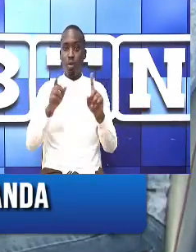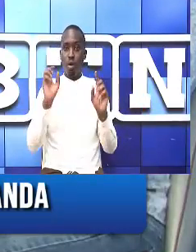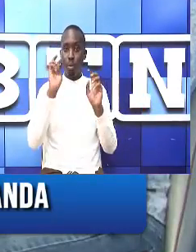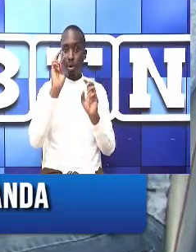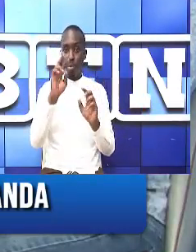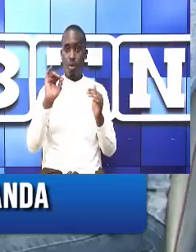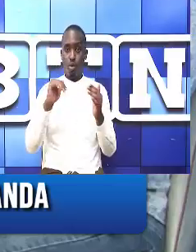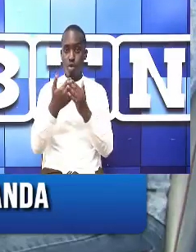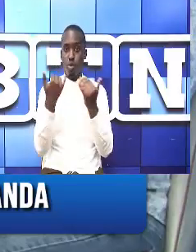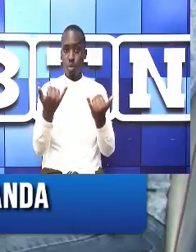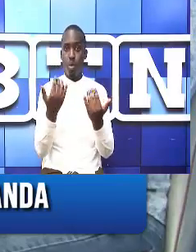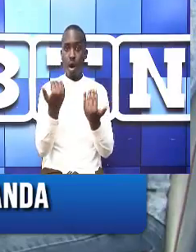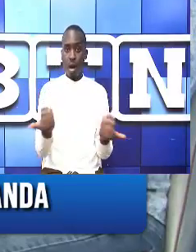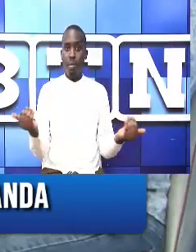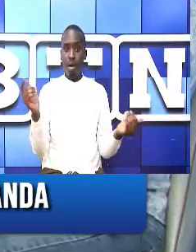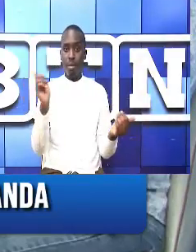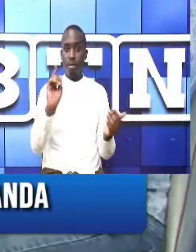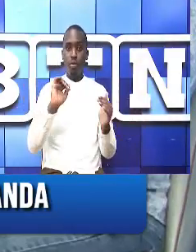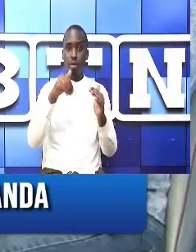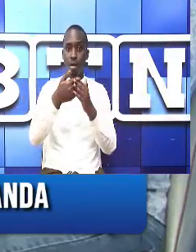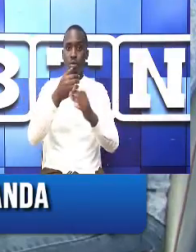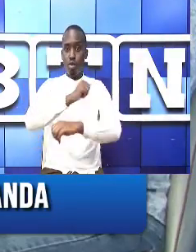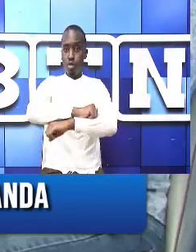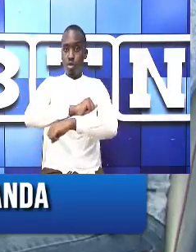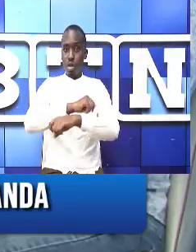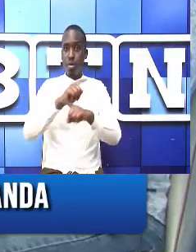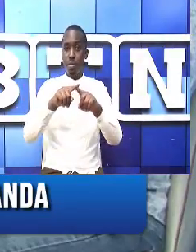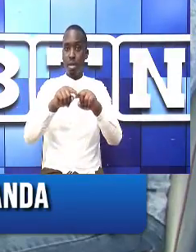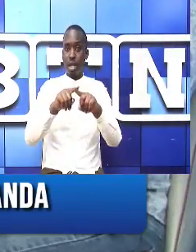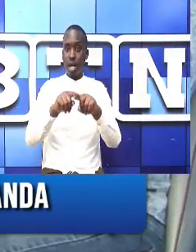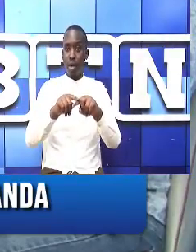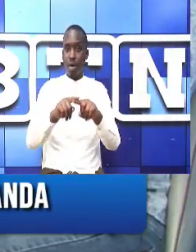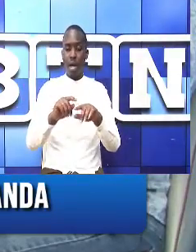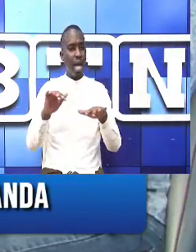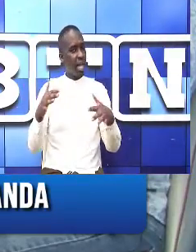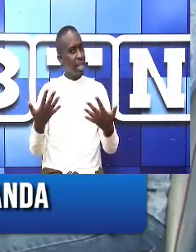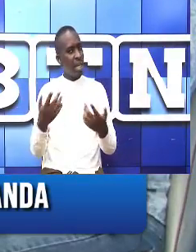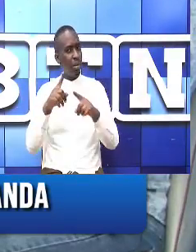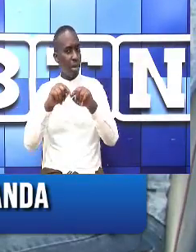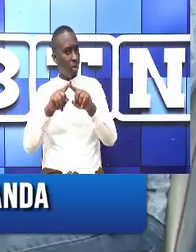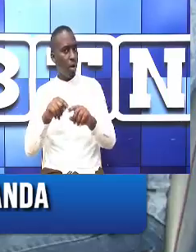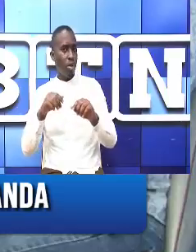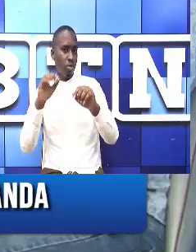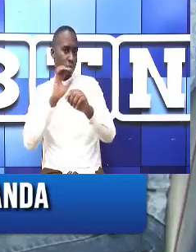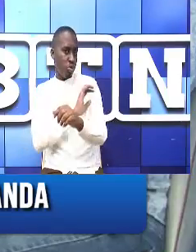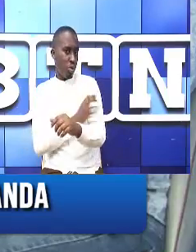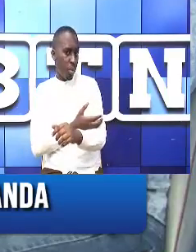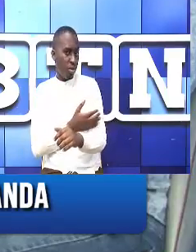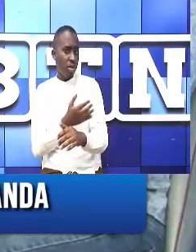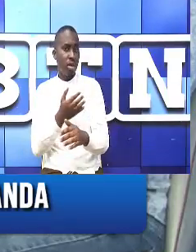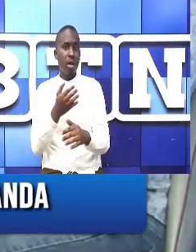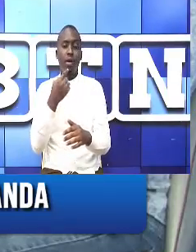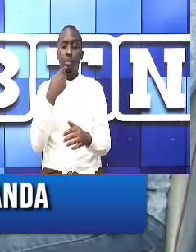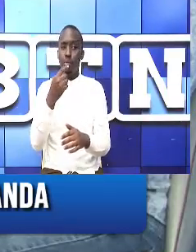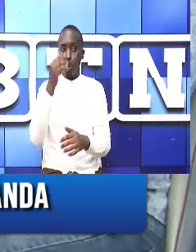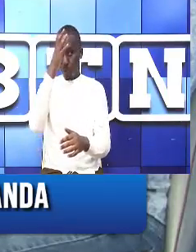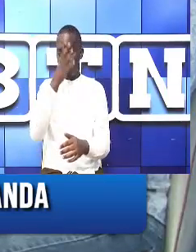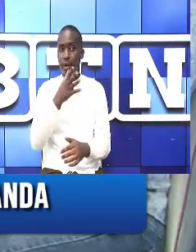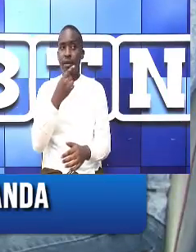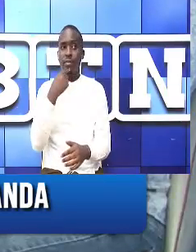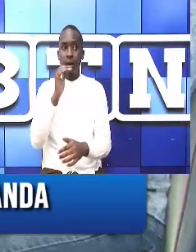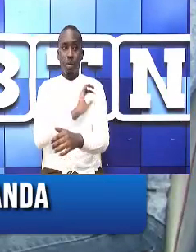ngubu koko hari abana batari kujya ku mashuri bitewe bishobora guterwa wenda n'ubushobozi mu gihe ashobora kuvuga ati nta bushobozi mfite